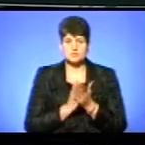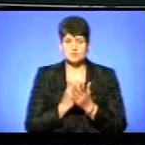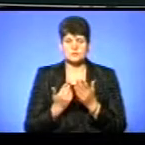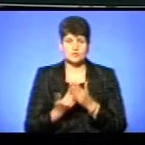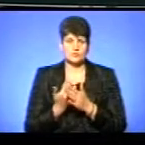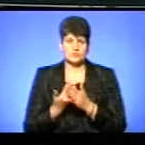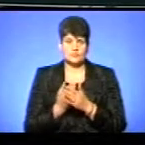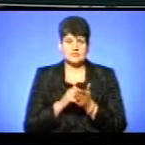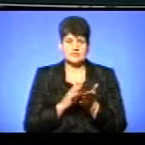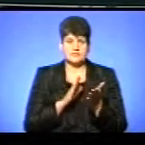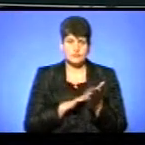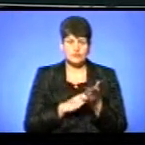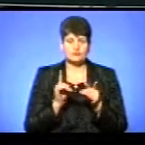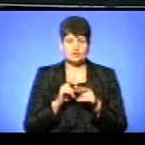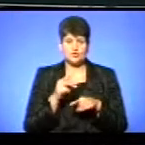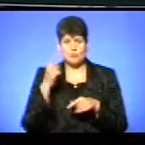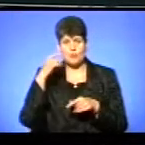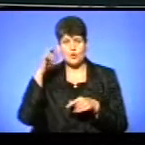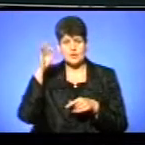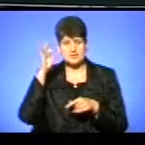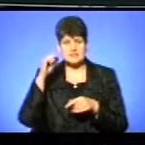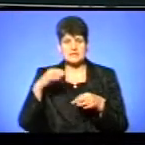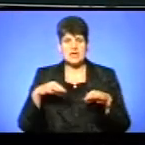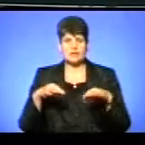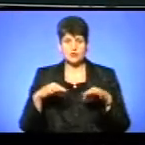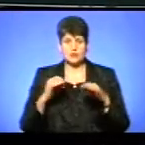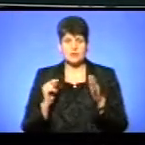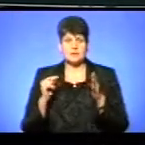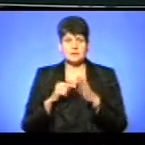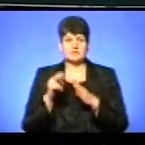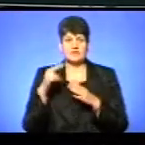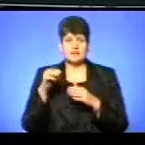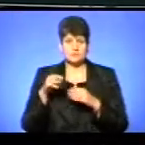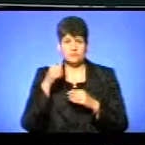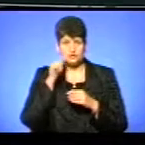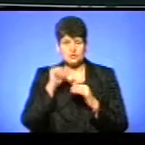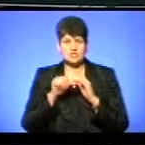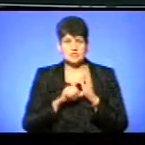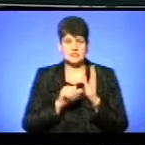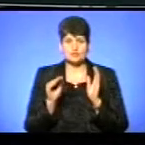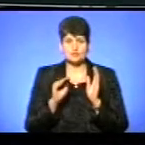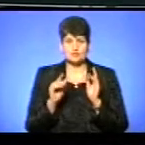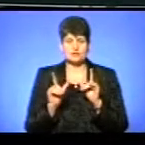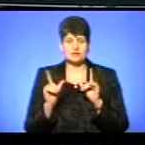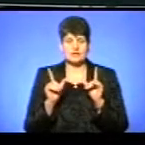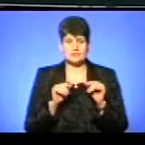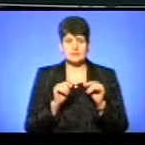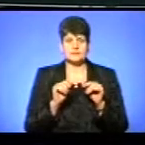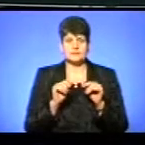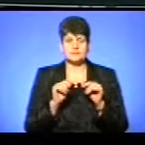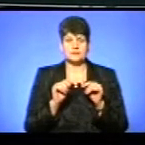новин, зафіксовано, що поліцейське авто, яке потрапило в ДТП вчора, 16 жовтня, рухалося з